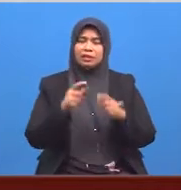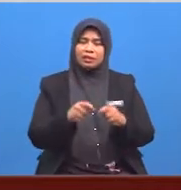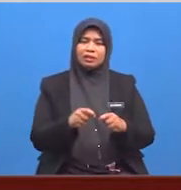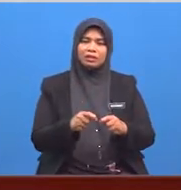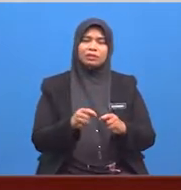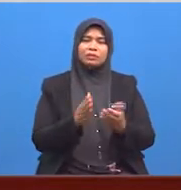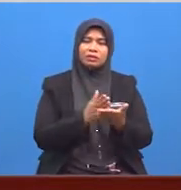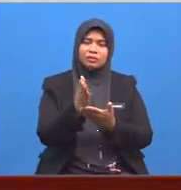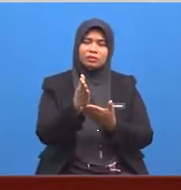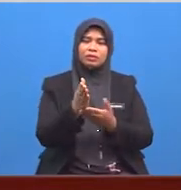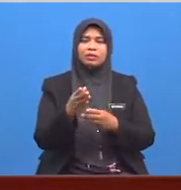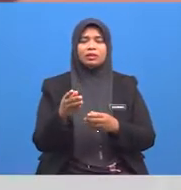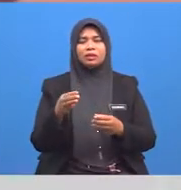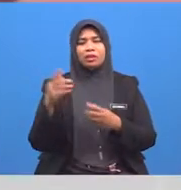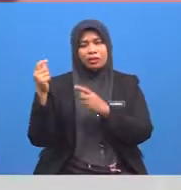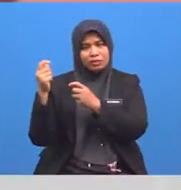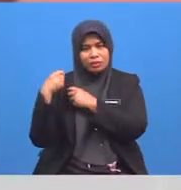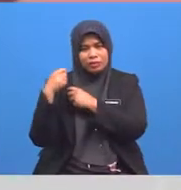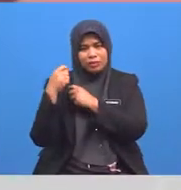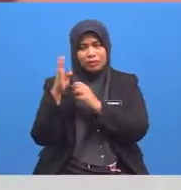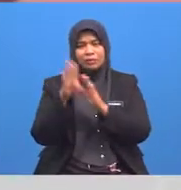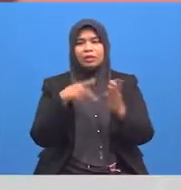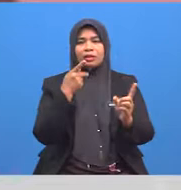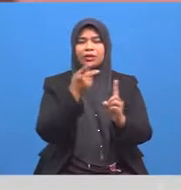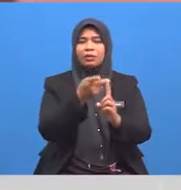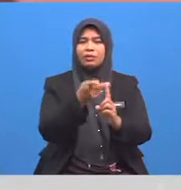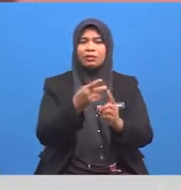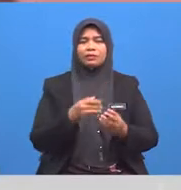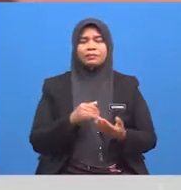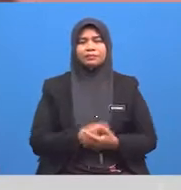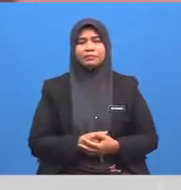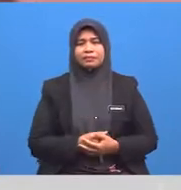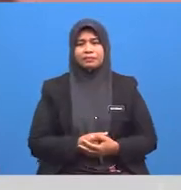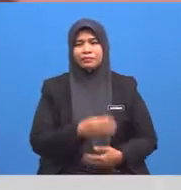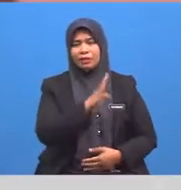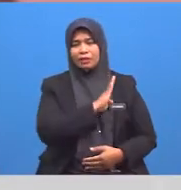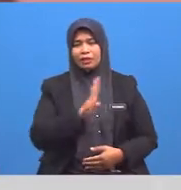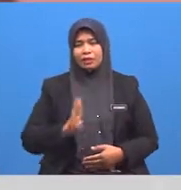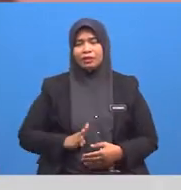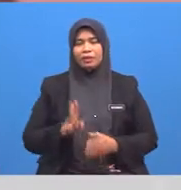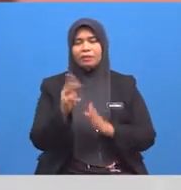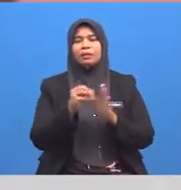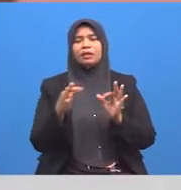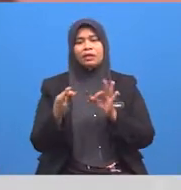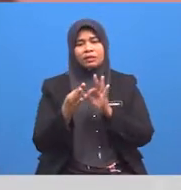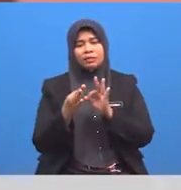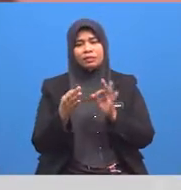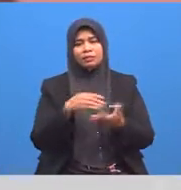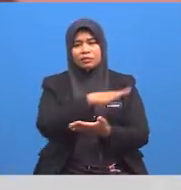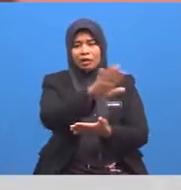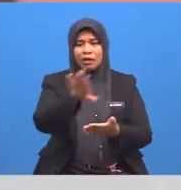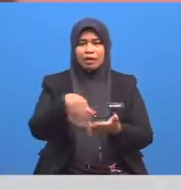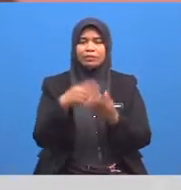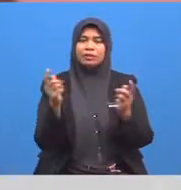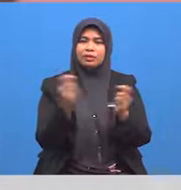tanggungjawab berdakwah kepada Allah baginya Shallallahu Alaihi Wa Sallam menghadapi semua tentangan dengan